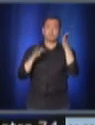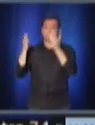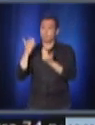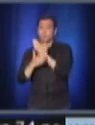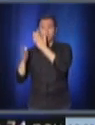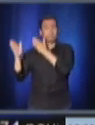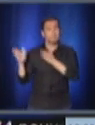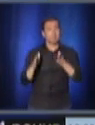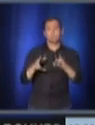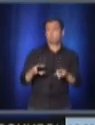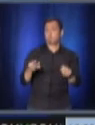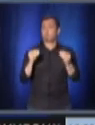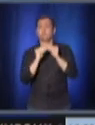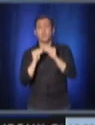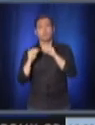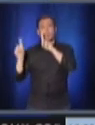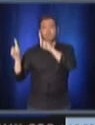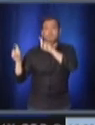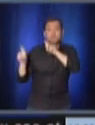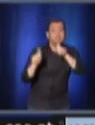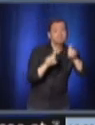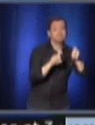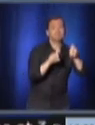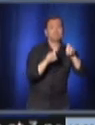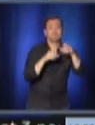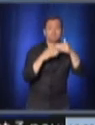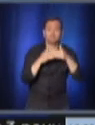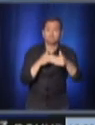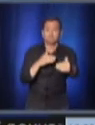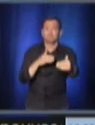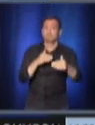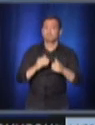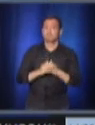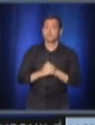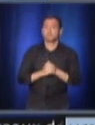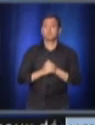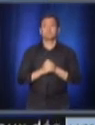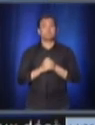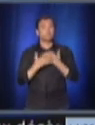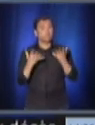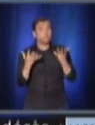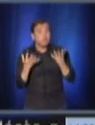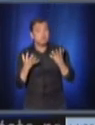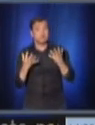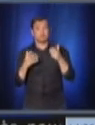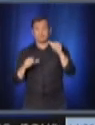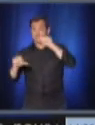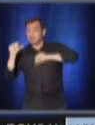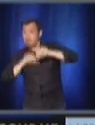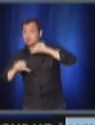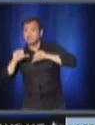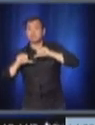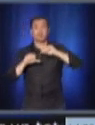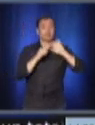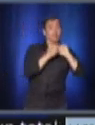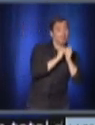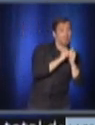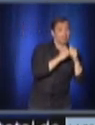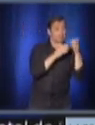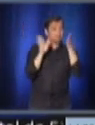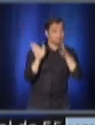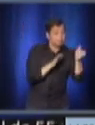sur un plan d'action pour augmenter le dépistage dans les semaines à venir. Mon intention est de s'assurer que les experts